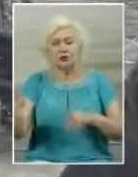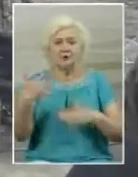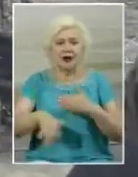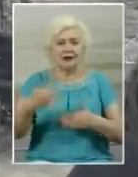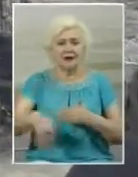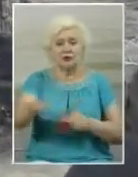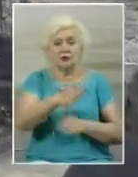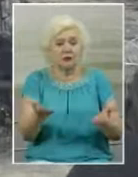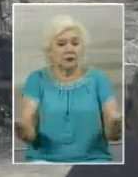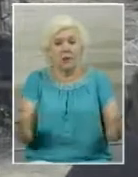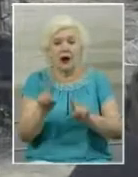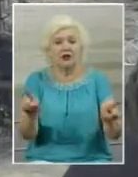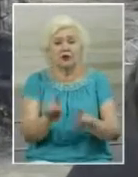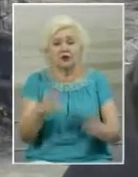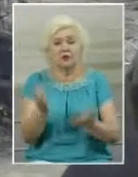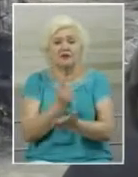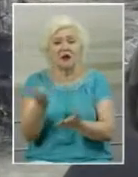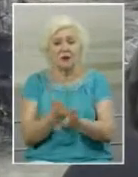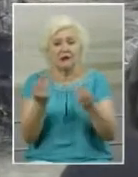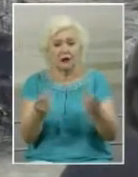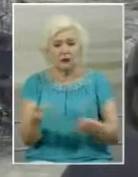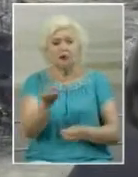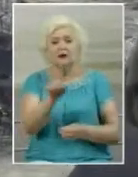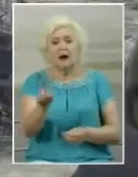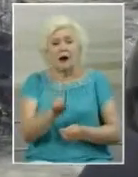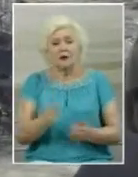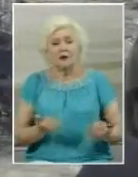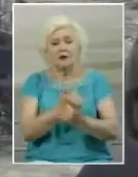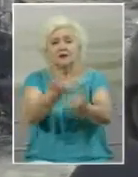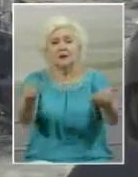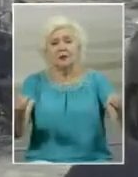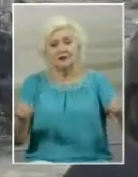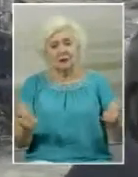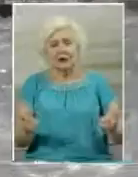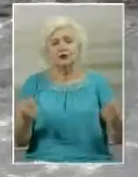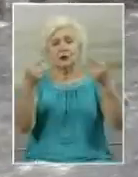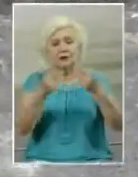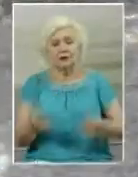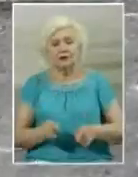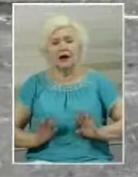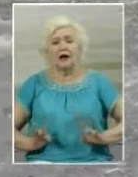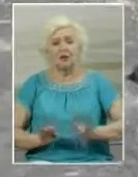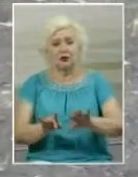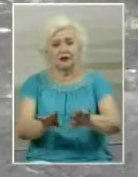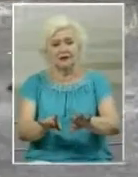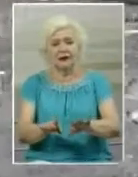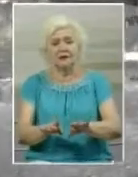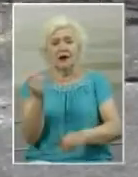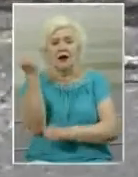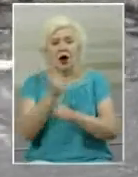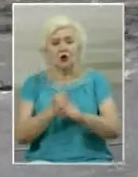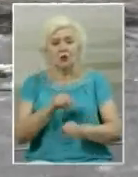Херсонщині, немає на чому заробляти кошти, аби забезпечити належне функціонування,